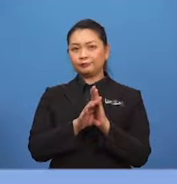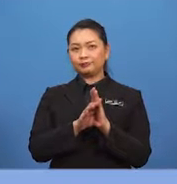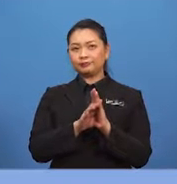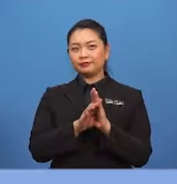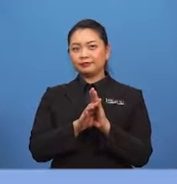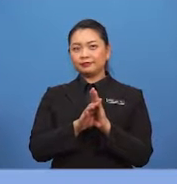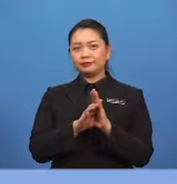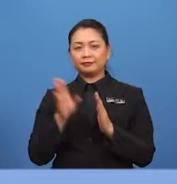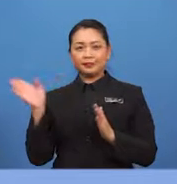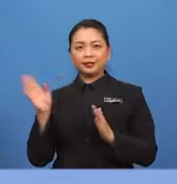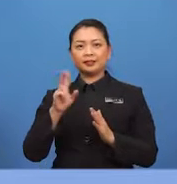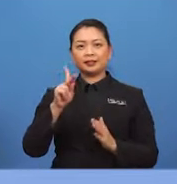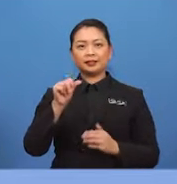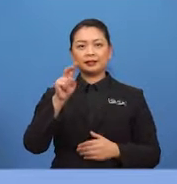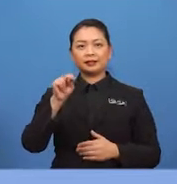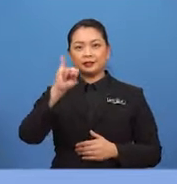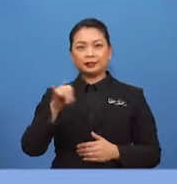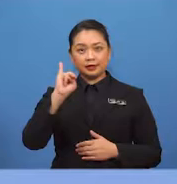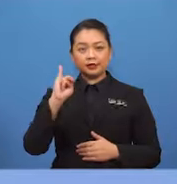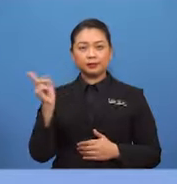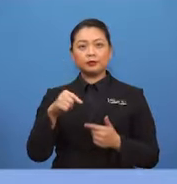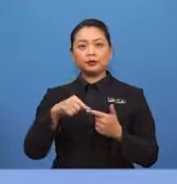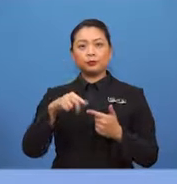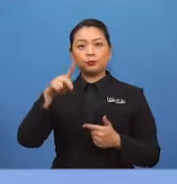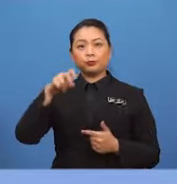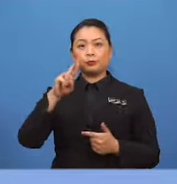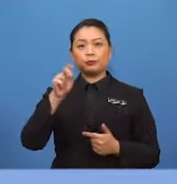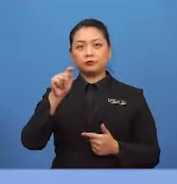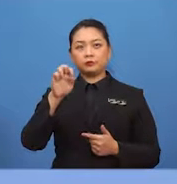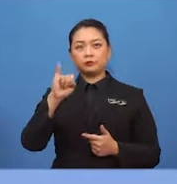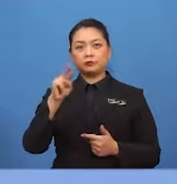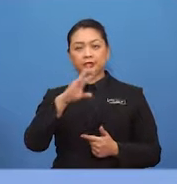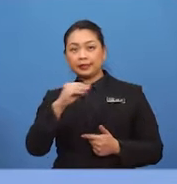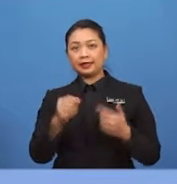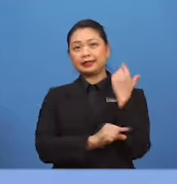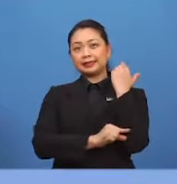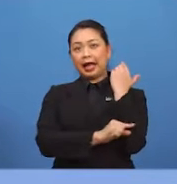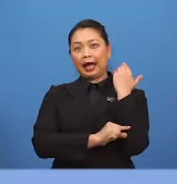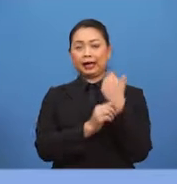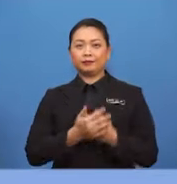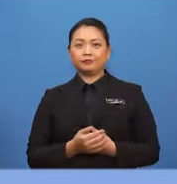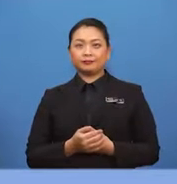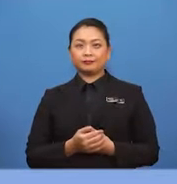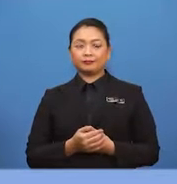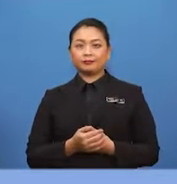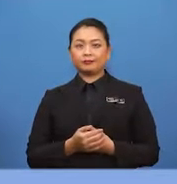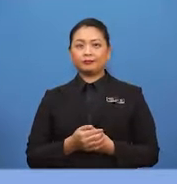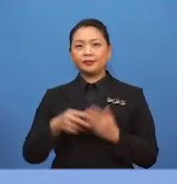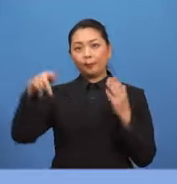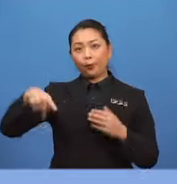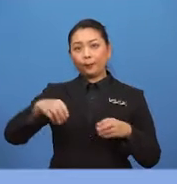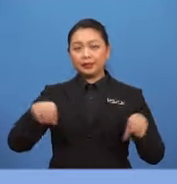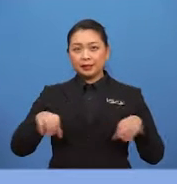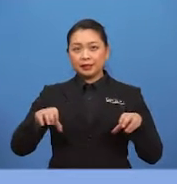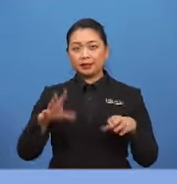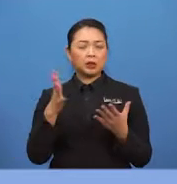ialah kanji, protein dan juga getah asli. Polimer sintetik pula tidak wujud